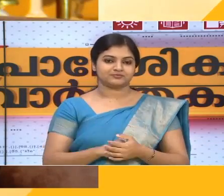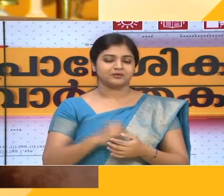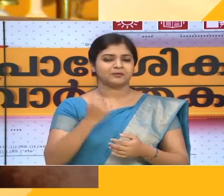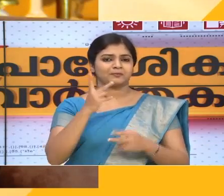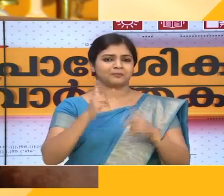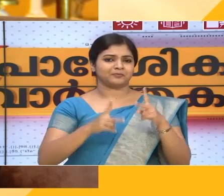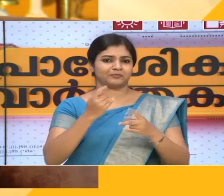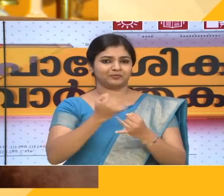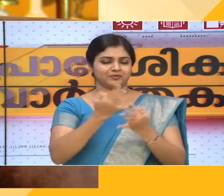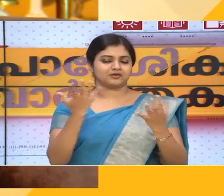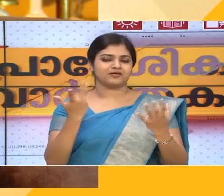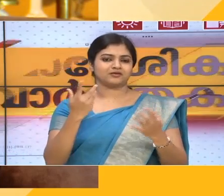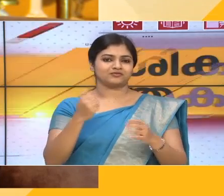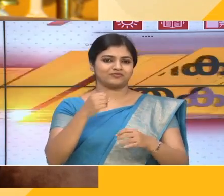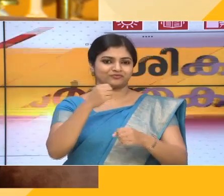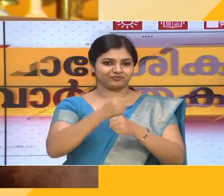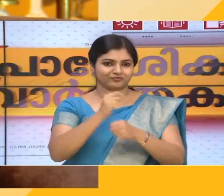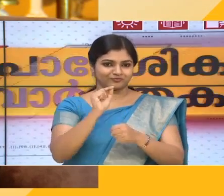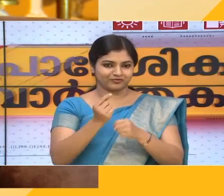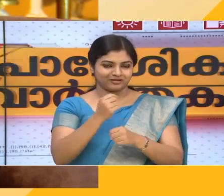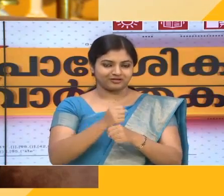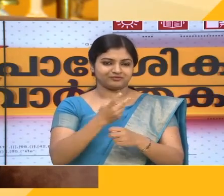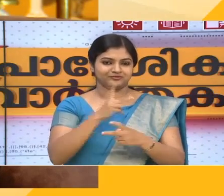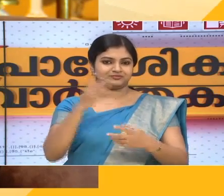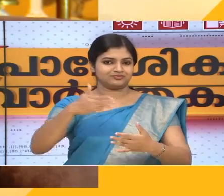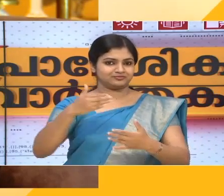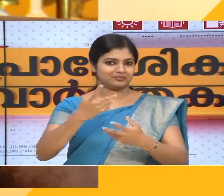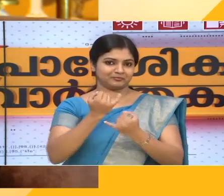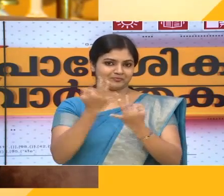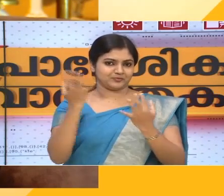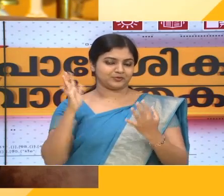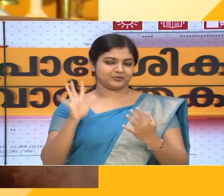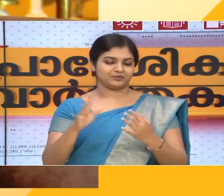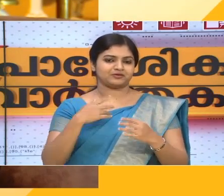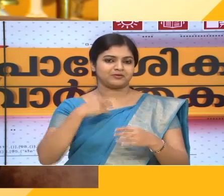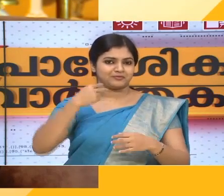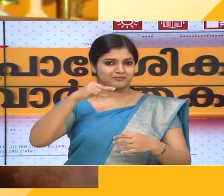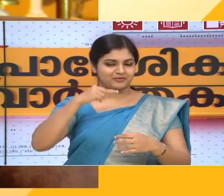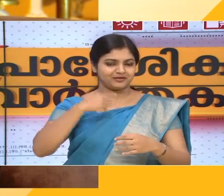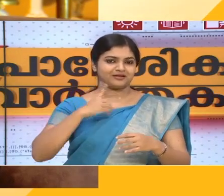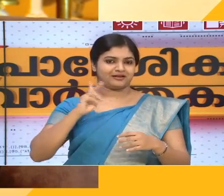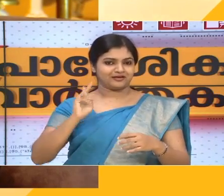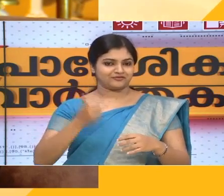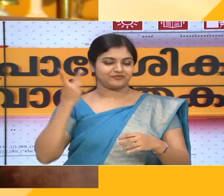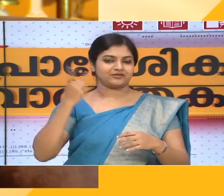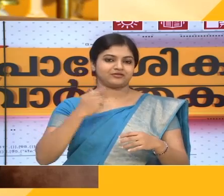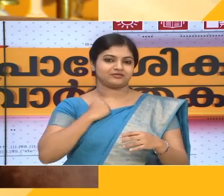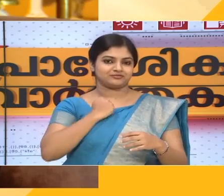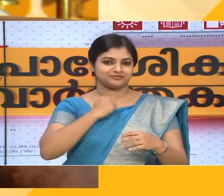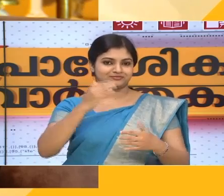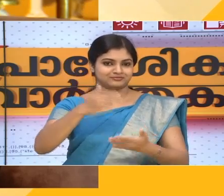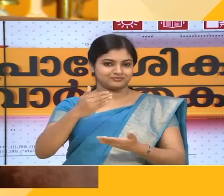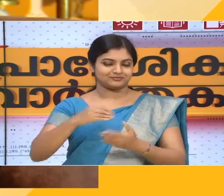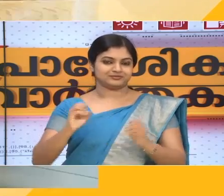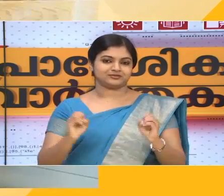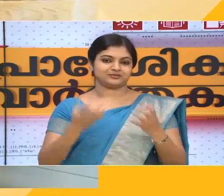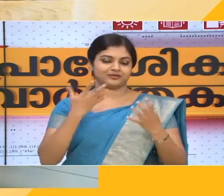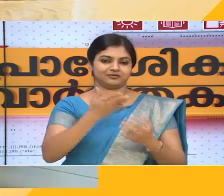ഒരുപാടുള്ളതുകൊണ്ട് എന്തുകൊണ്ട് മണി ഒരു വ്യത്യസ്തമായ ഒരു കളക്ഷനിലേക്ക് പോകണമെന്ന് വിചാരിച്ചിട്ട് തന്നെയാണ് ഞാൻ ഈ ബെൽ കളക്ഷൻ